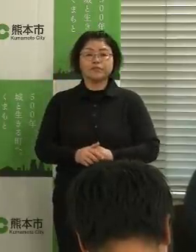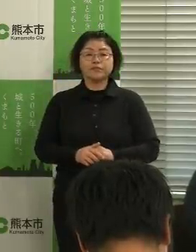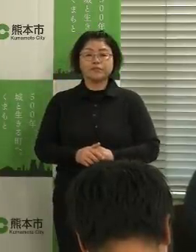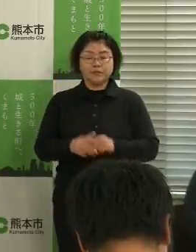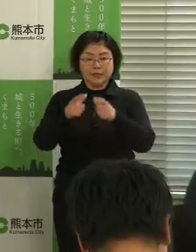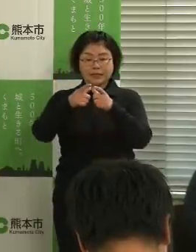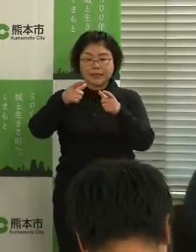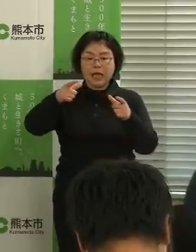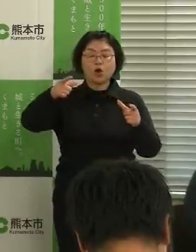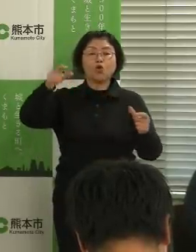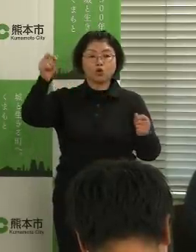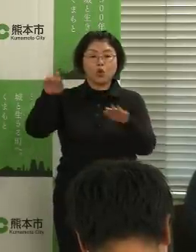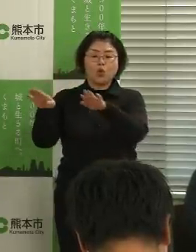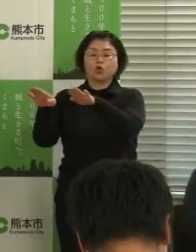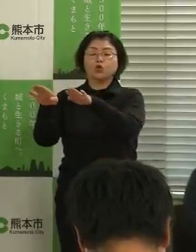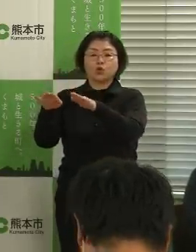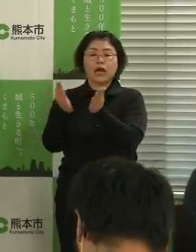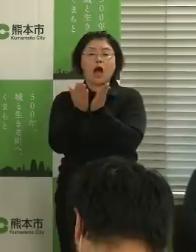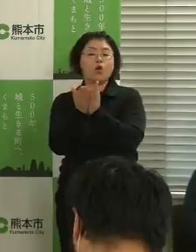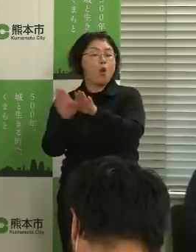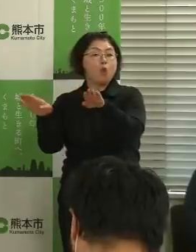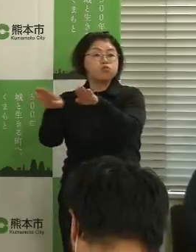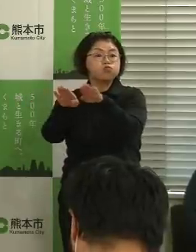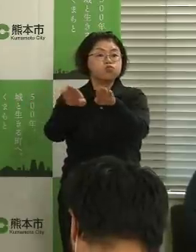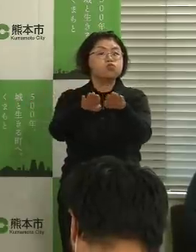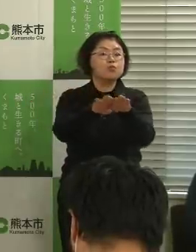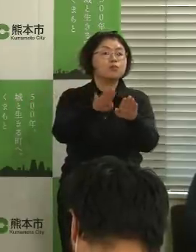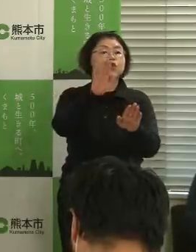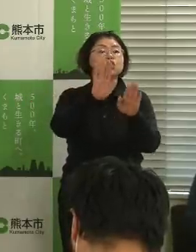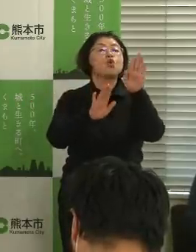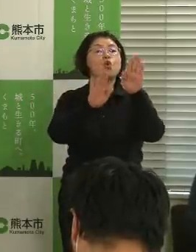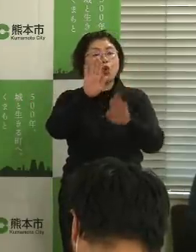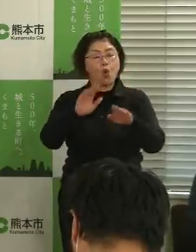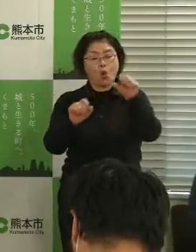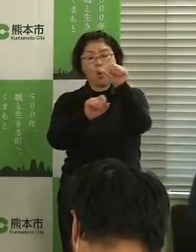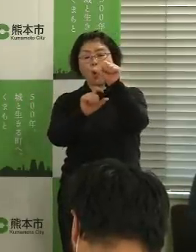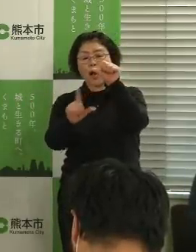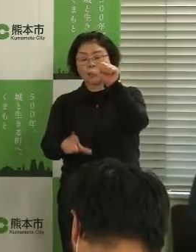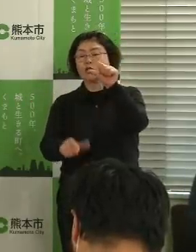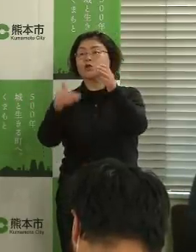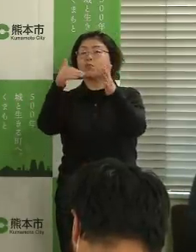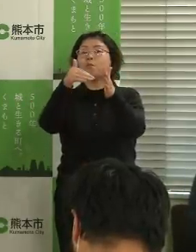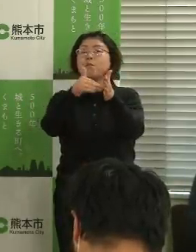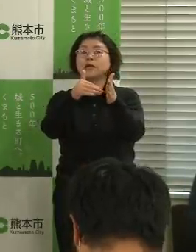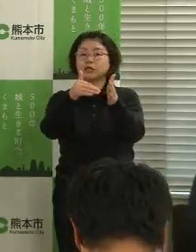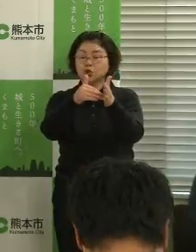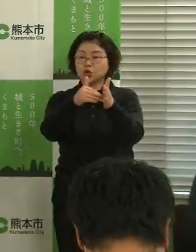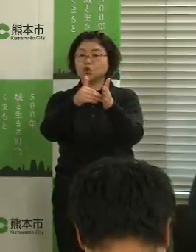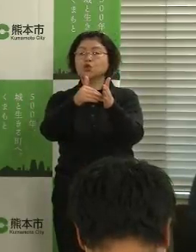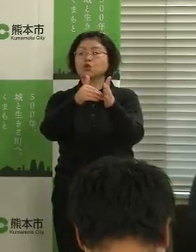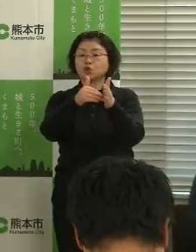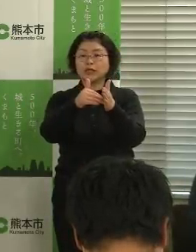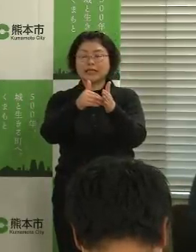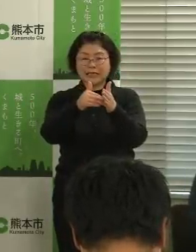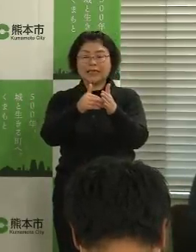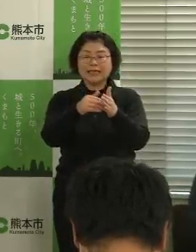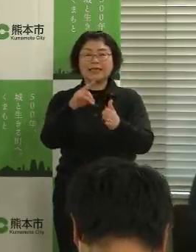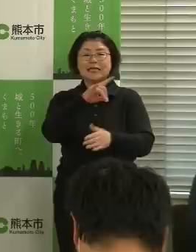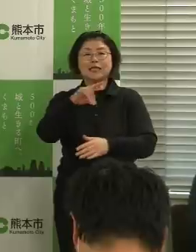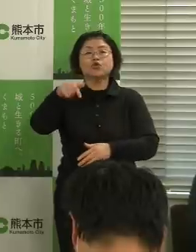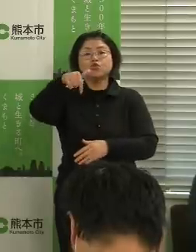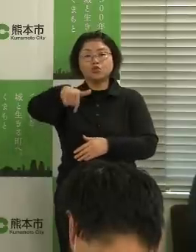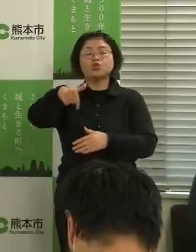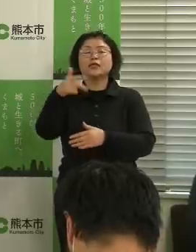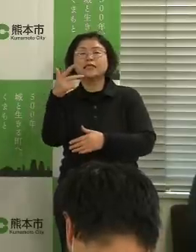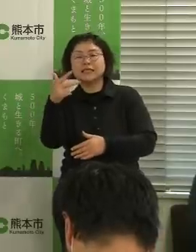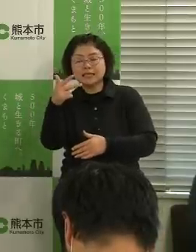全国の休校の状況をちょっと見たんですけれども、 はい、 5月末までの休校を決めているところは岐阜市とか、 はい、 あの